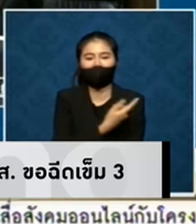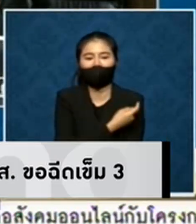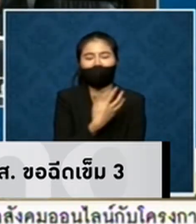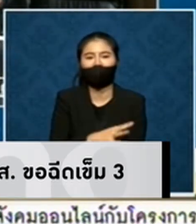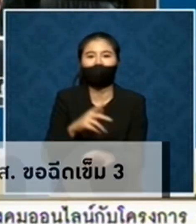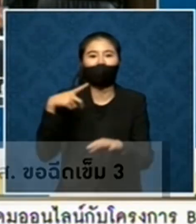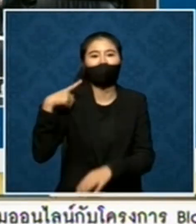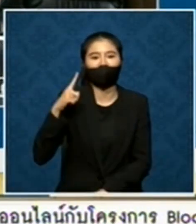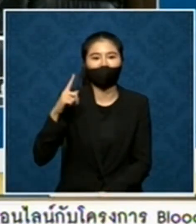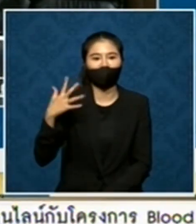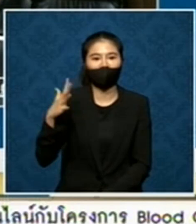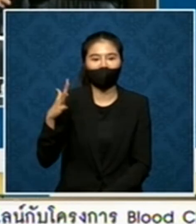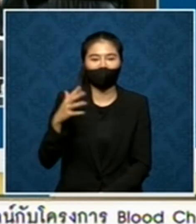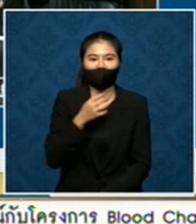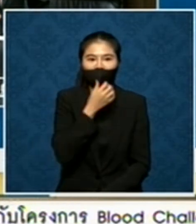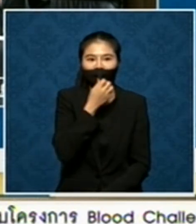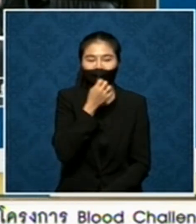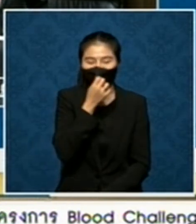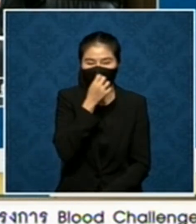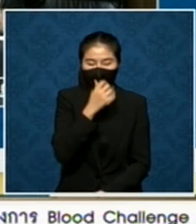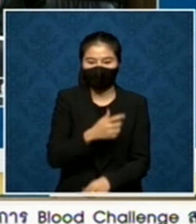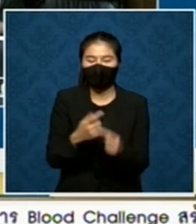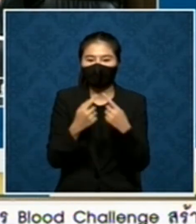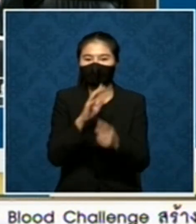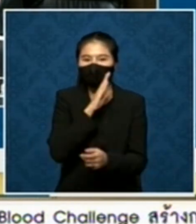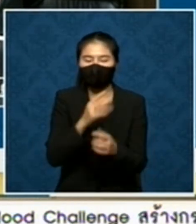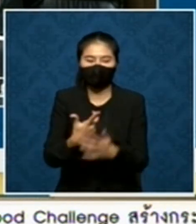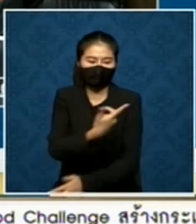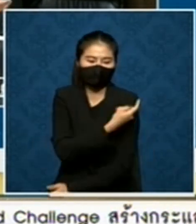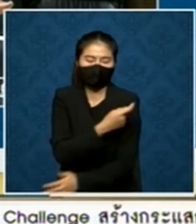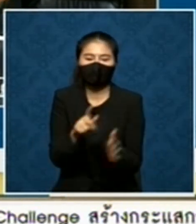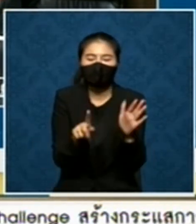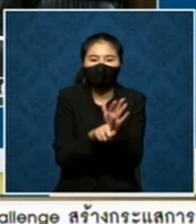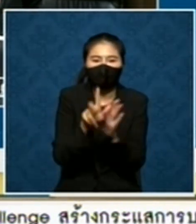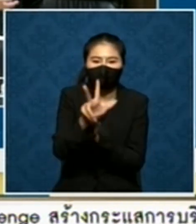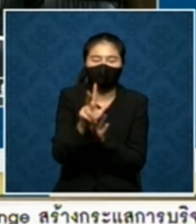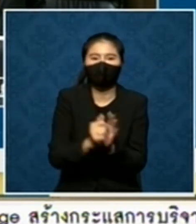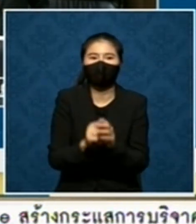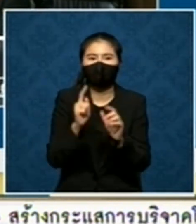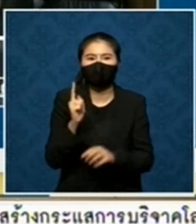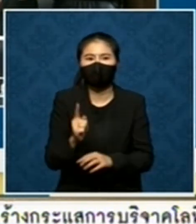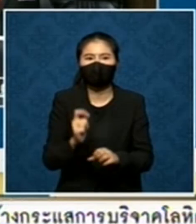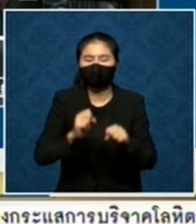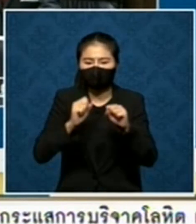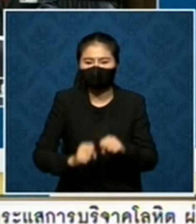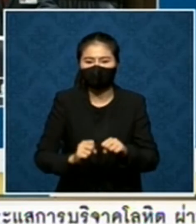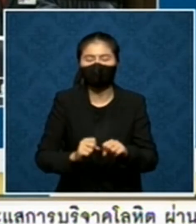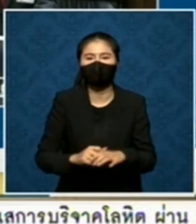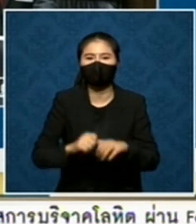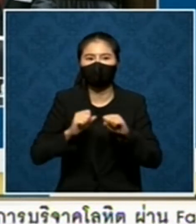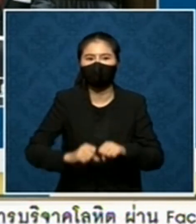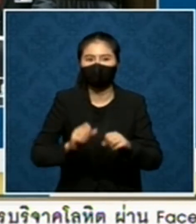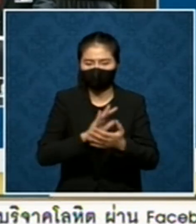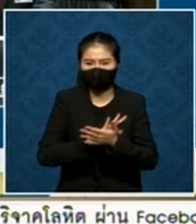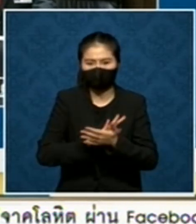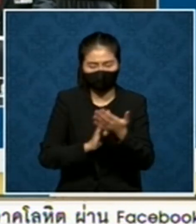ถ้าจะตีความว่าเข็ม3เป็นการกระตุ้นเนี่ยเป็นมติของสมาชิกรัฐสภาเรียกร้องให้มาฉีดเนี่ยเ